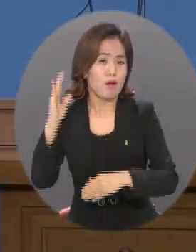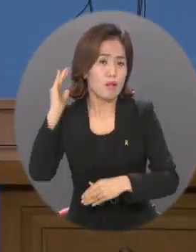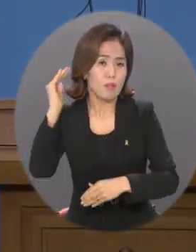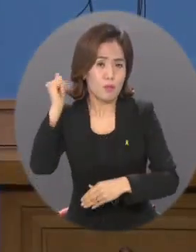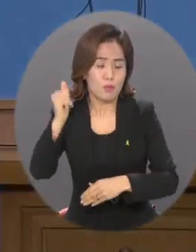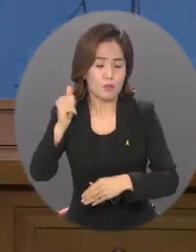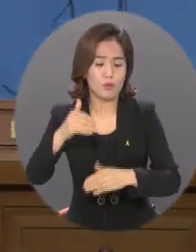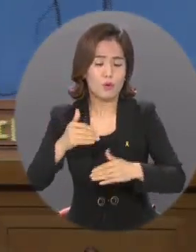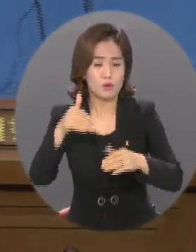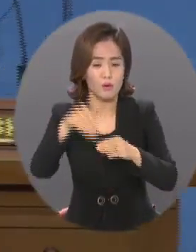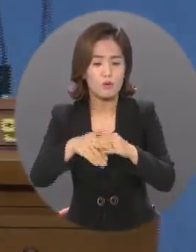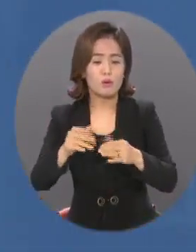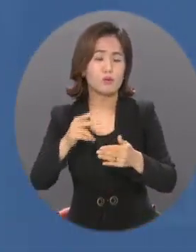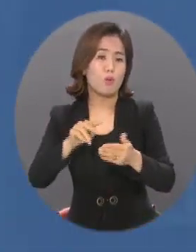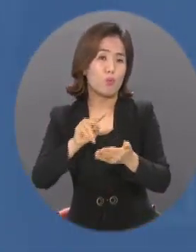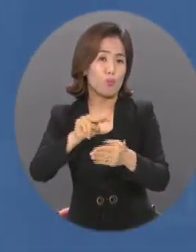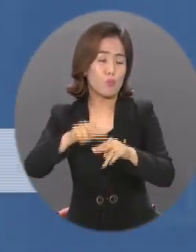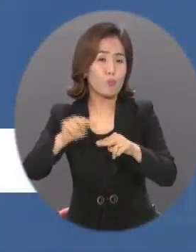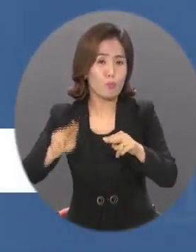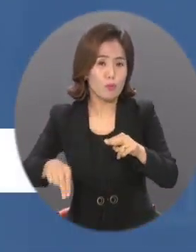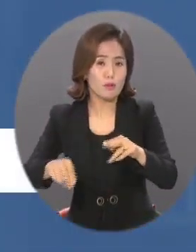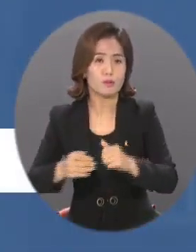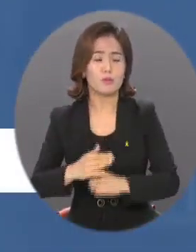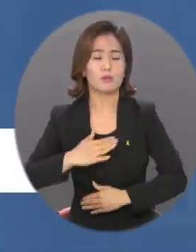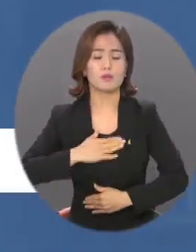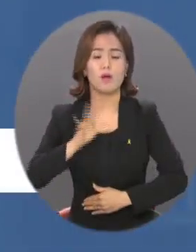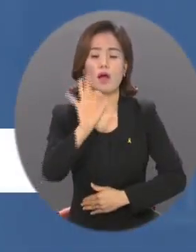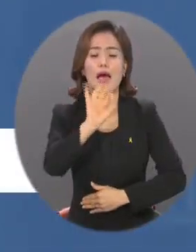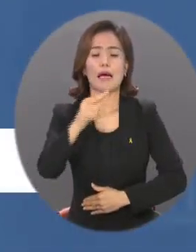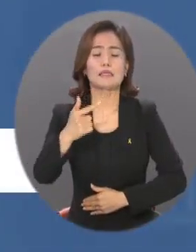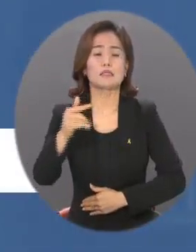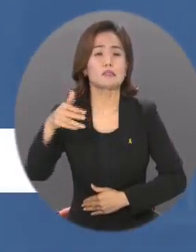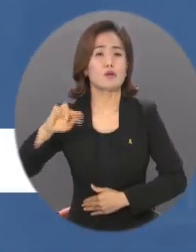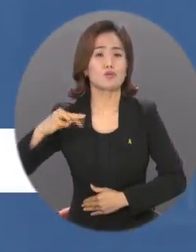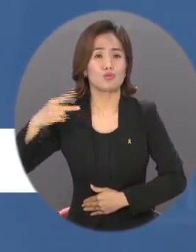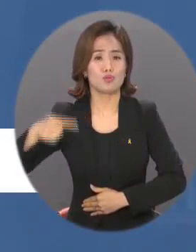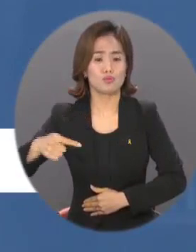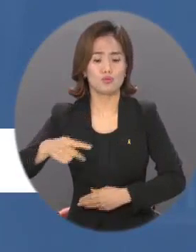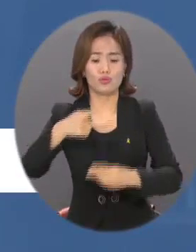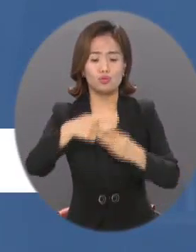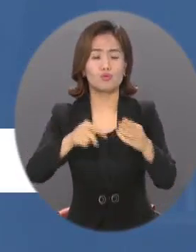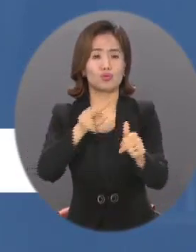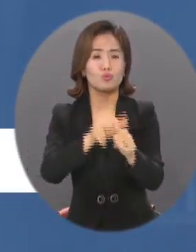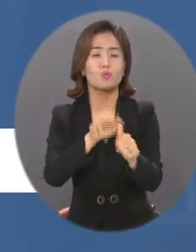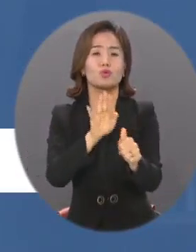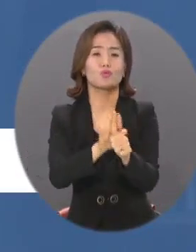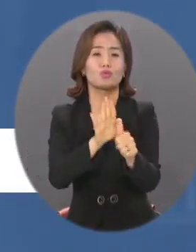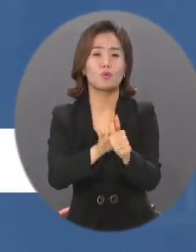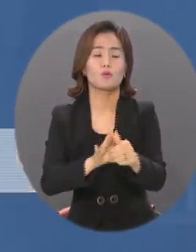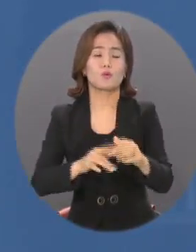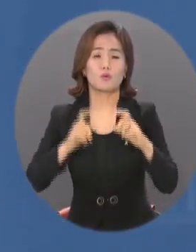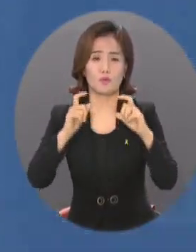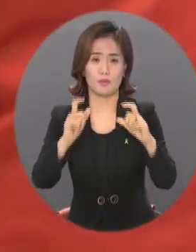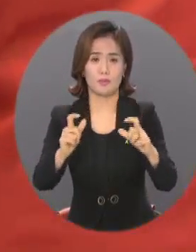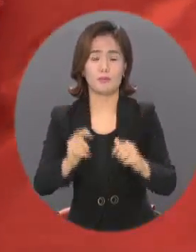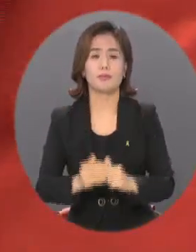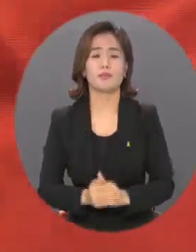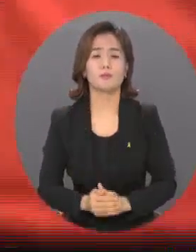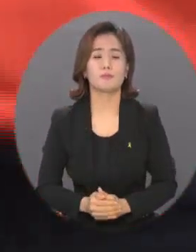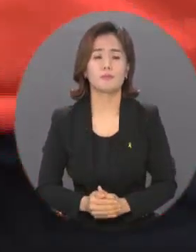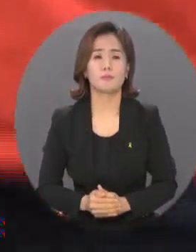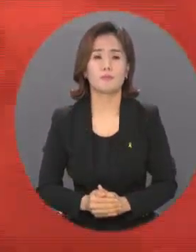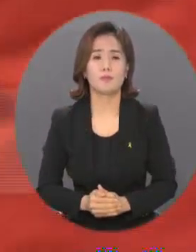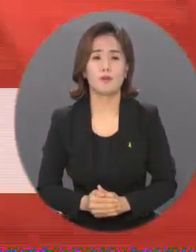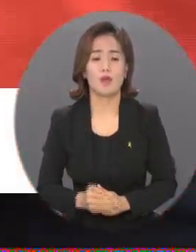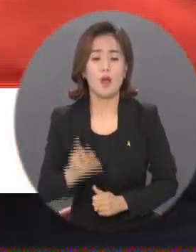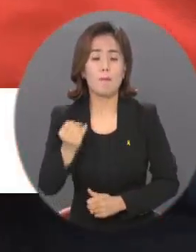가도에서 물러났습니다. 저 안철수는 윤석열 후보를 지지하기로 했습니다.